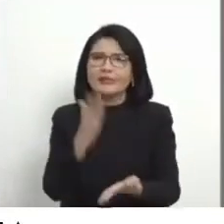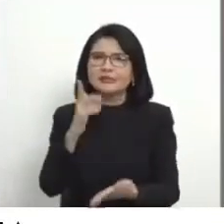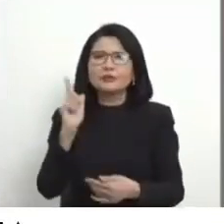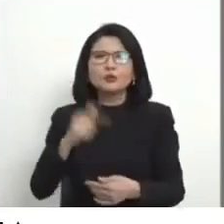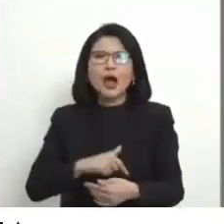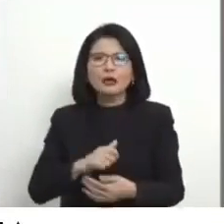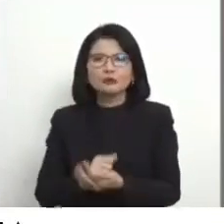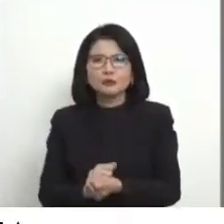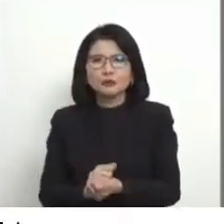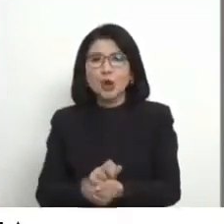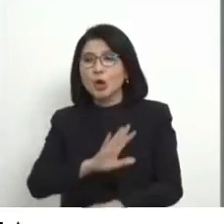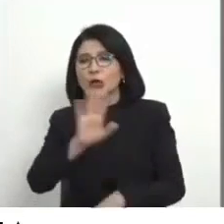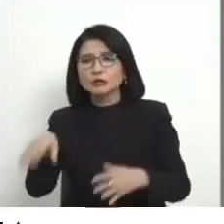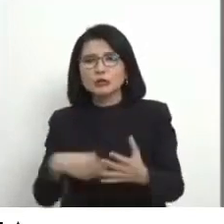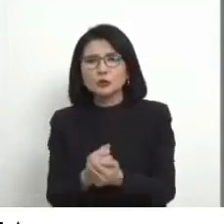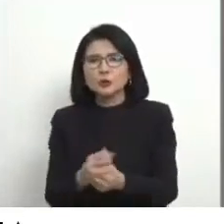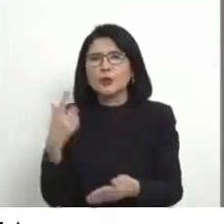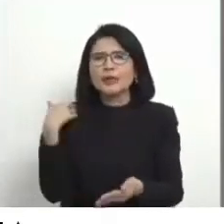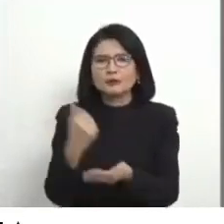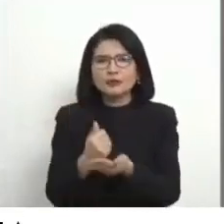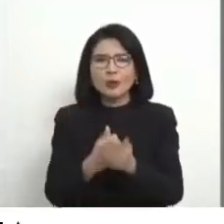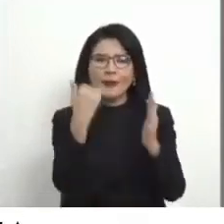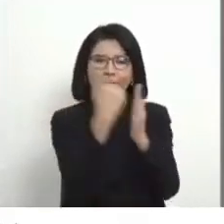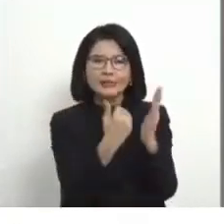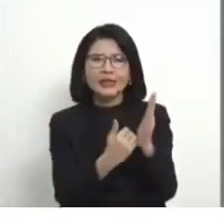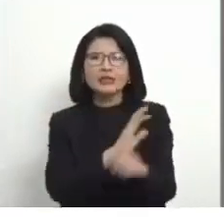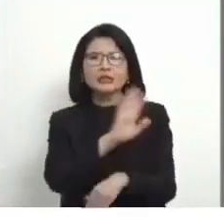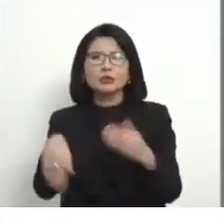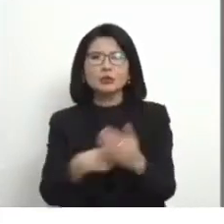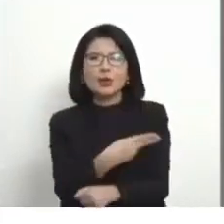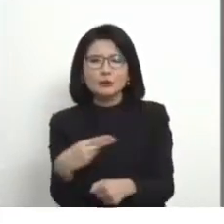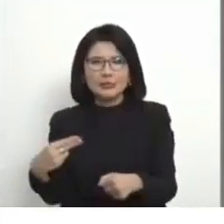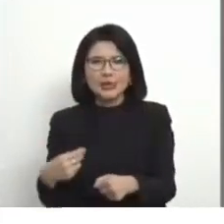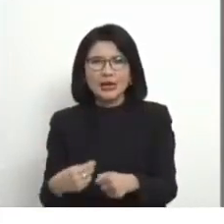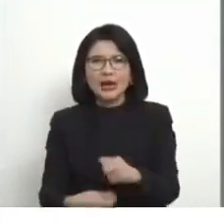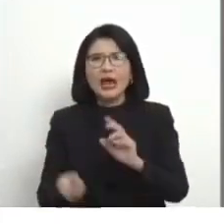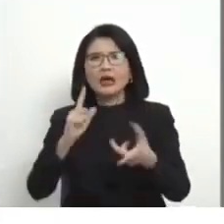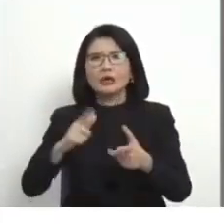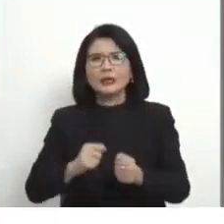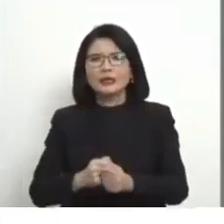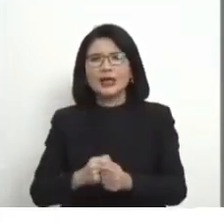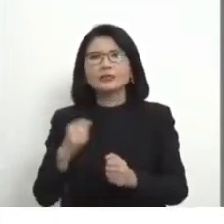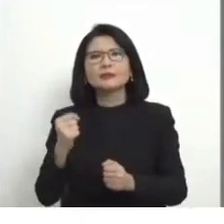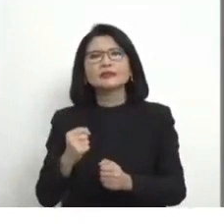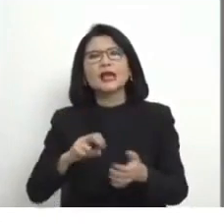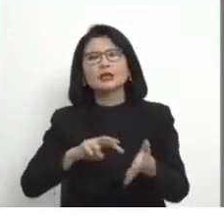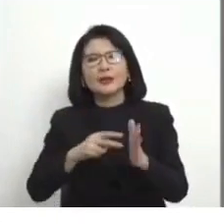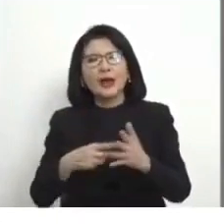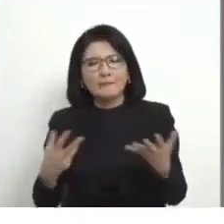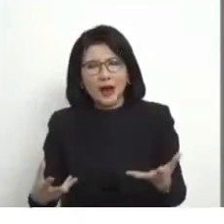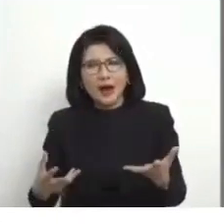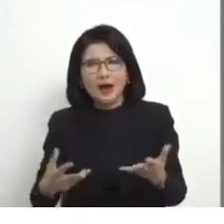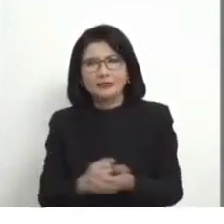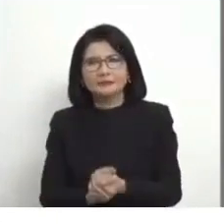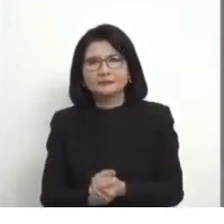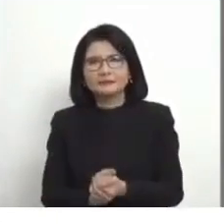dipegang oleh seluruh penanggung jawab kebijakan di seluruh Indonesia kalau kita punya pegangan itu maka terjemahannya mudah terjemahannya